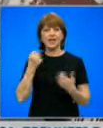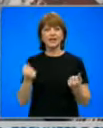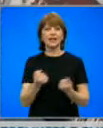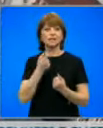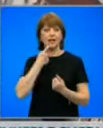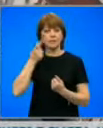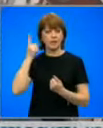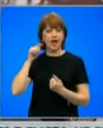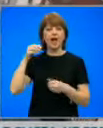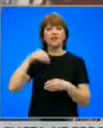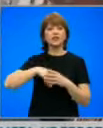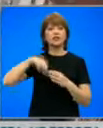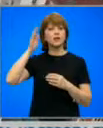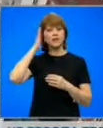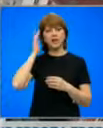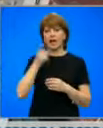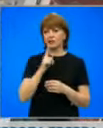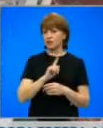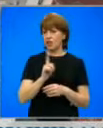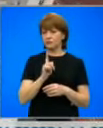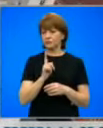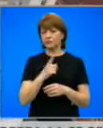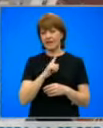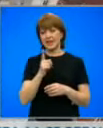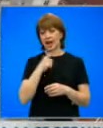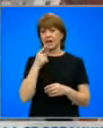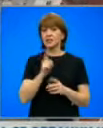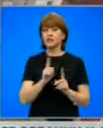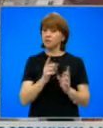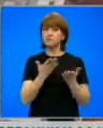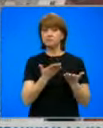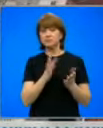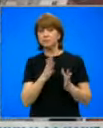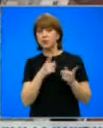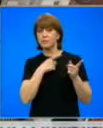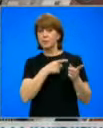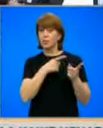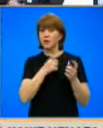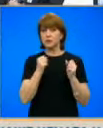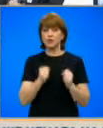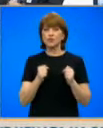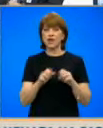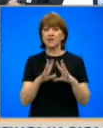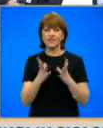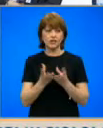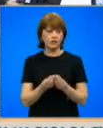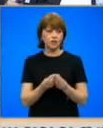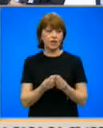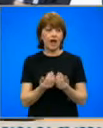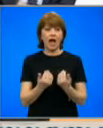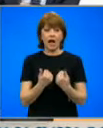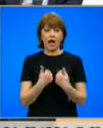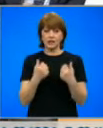Вътрешният министър не отрече информацията, но я коментира с думите, че от прокуратурата може да се очаква всичко. Аз